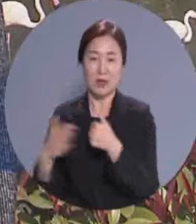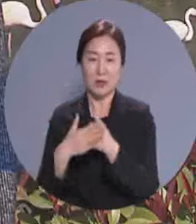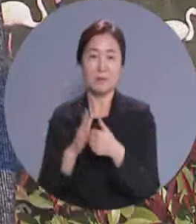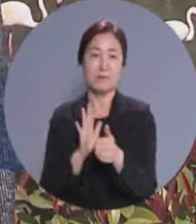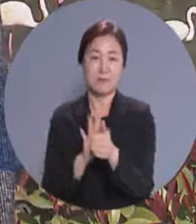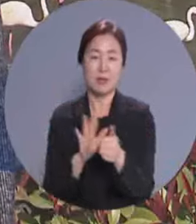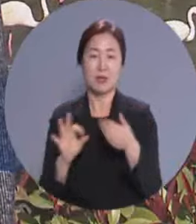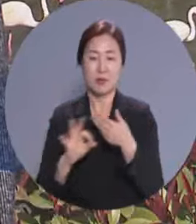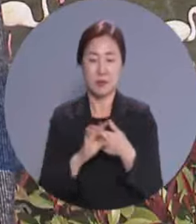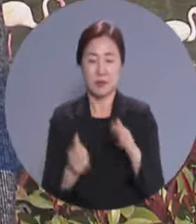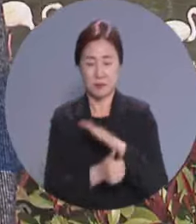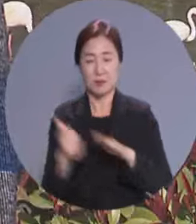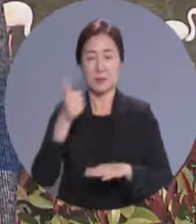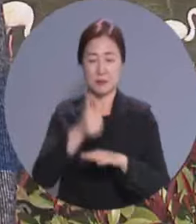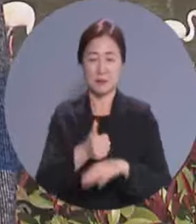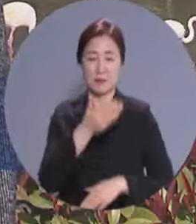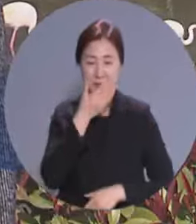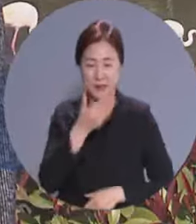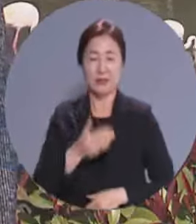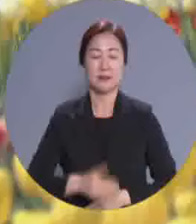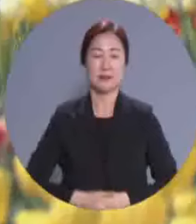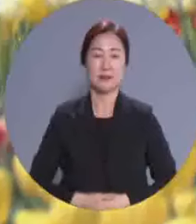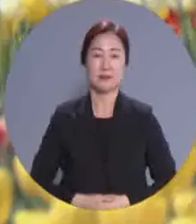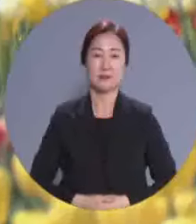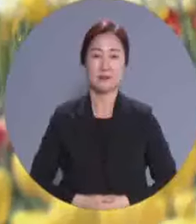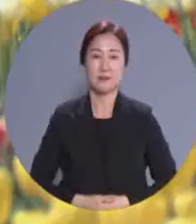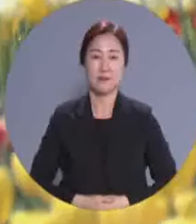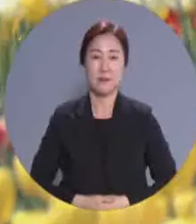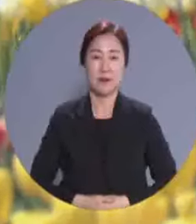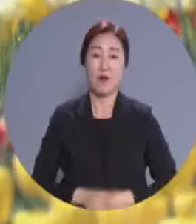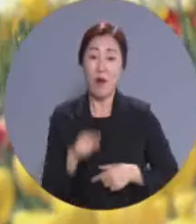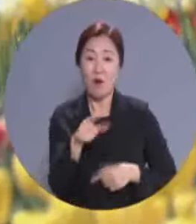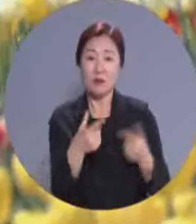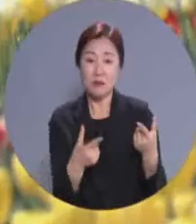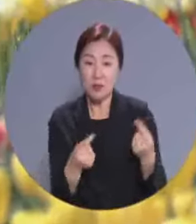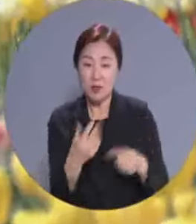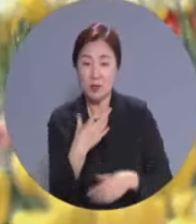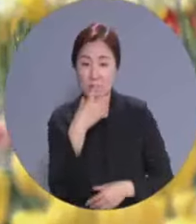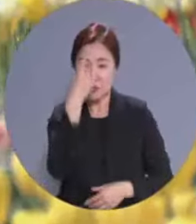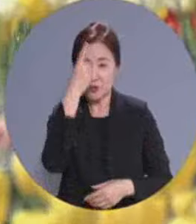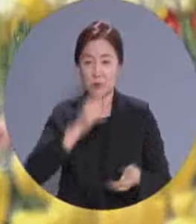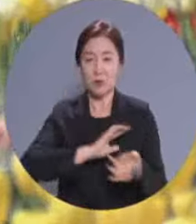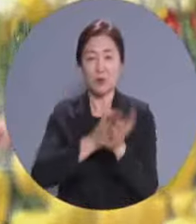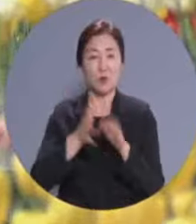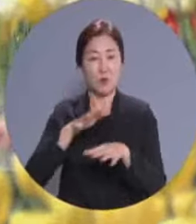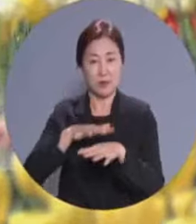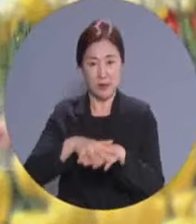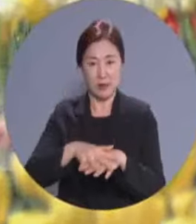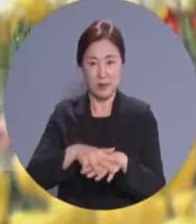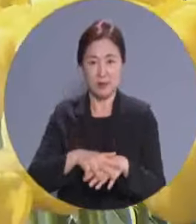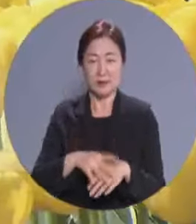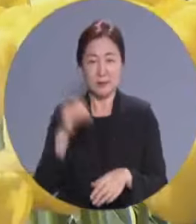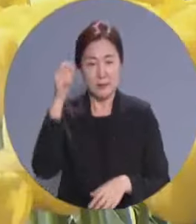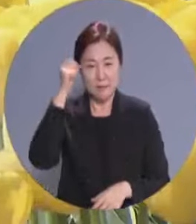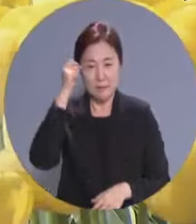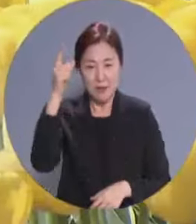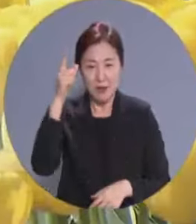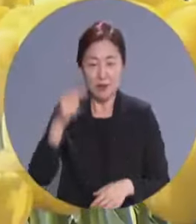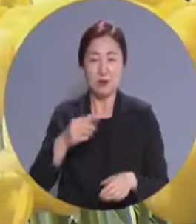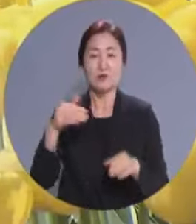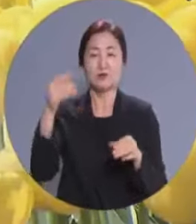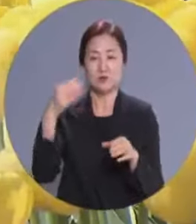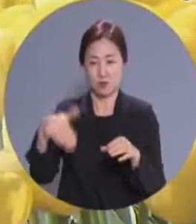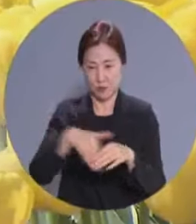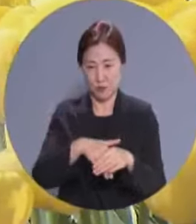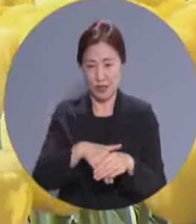충분히 성공할 수 있다고 저희는 보고 있습니다. 이와 함께 시는 순천만 국가정원이 순천만의 우수한 생태문화적